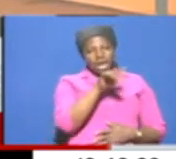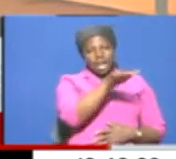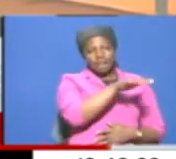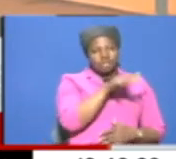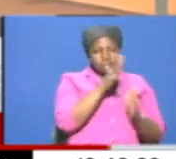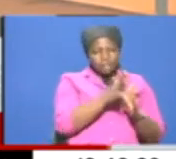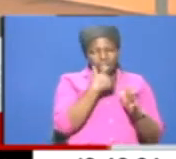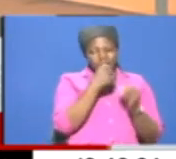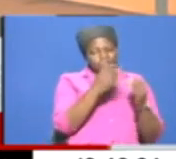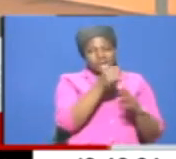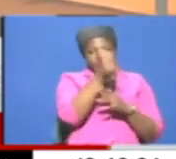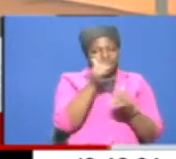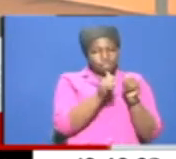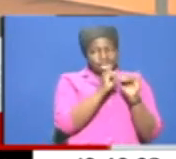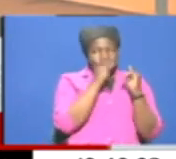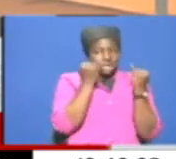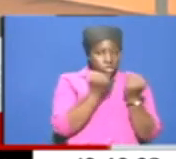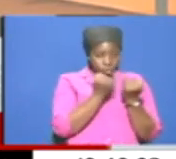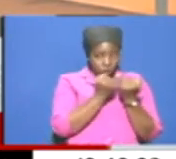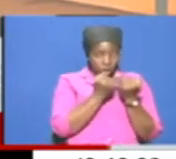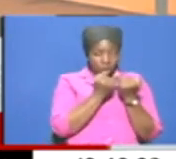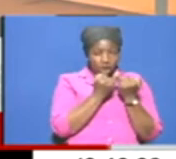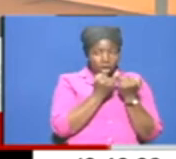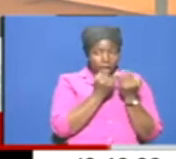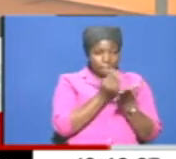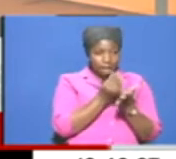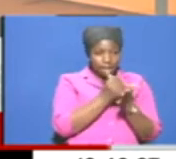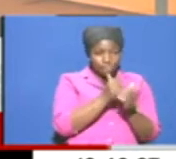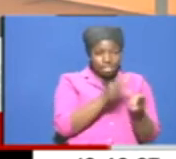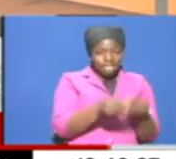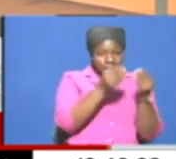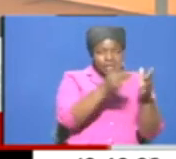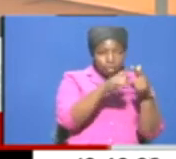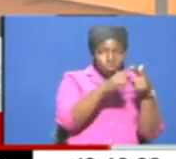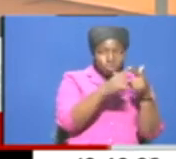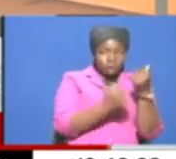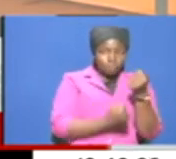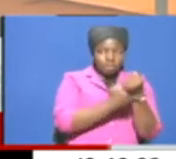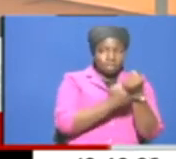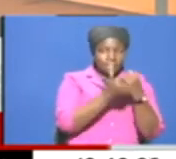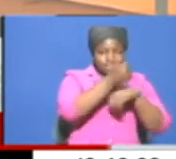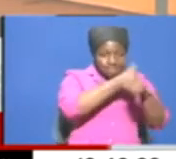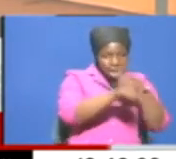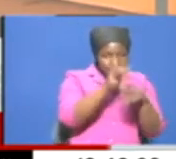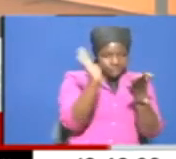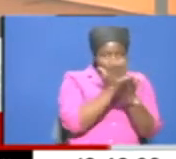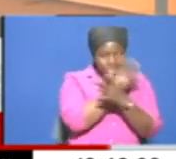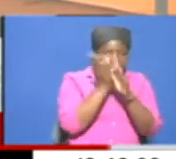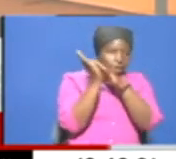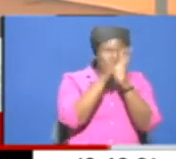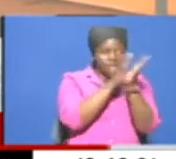Mm-hmm. Na pesa ambazo zimekuwa zikitolewa kama kufadhili shughuli za kupambana na climate change humo